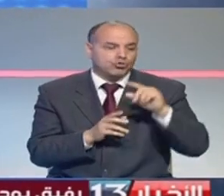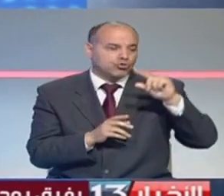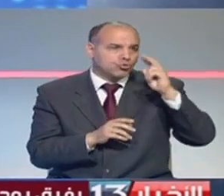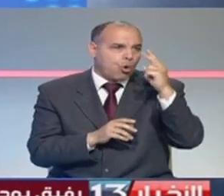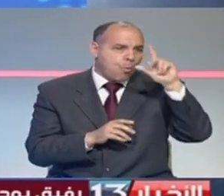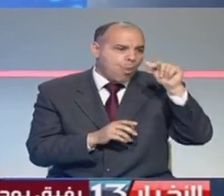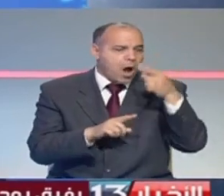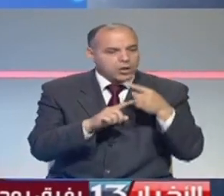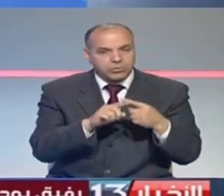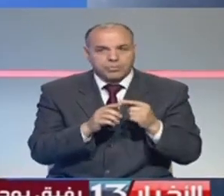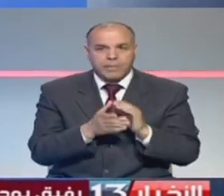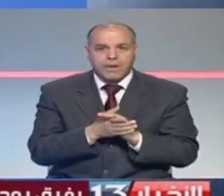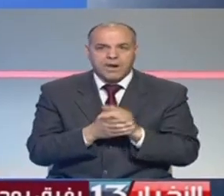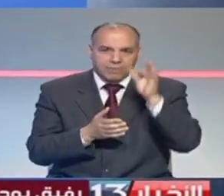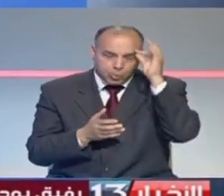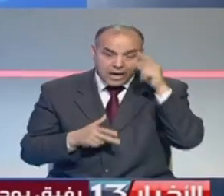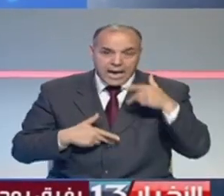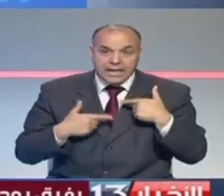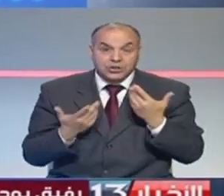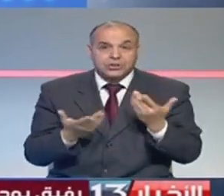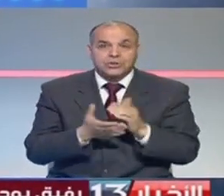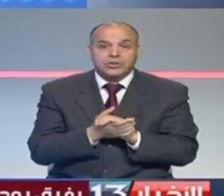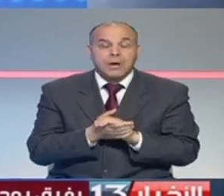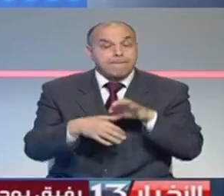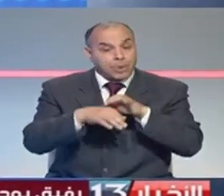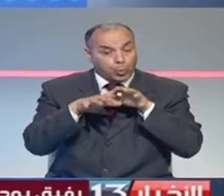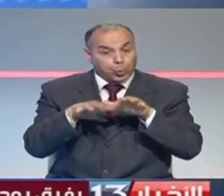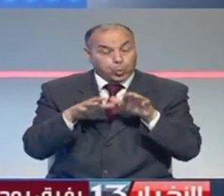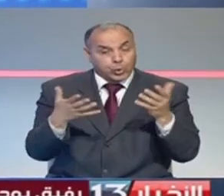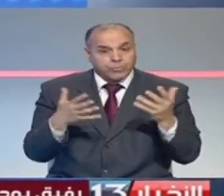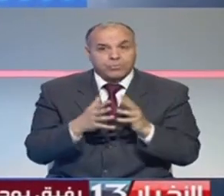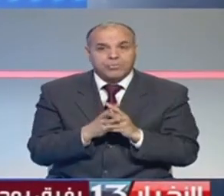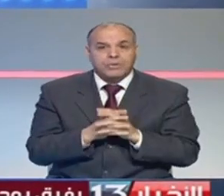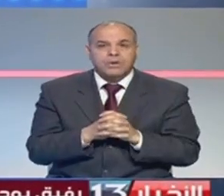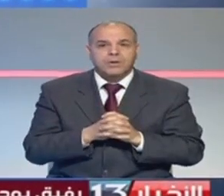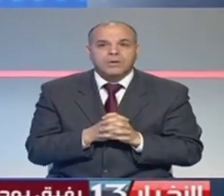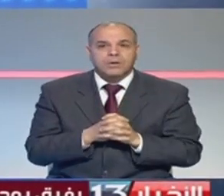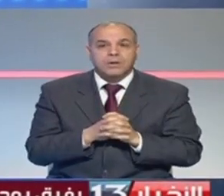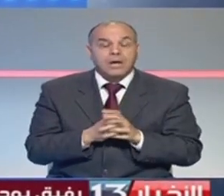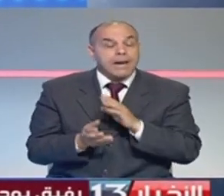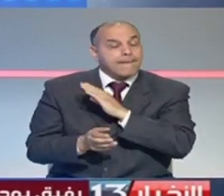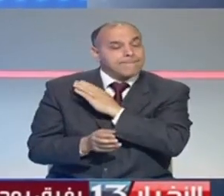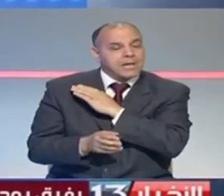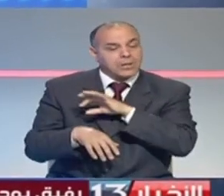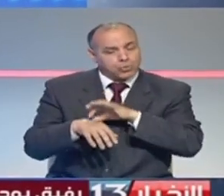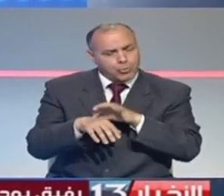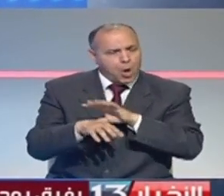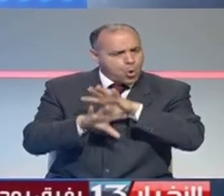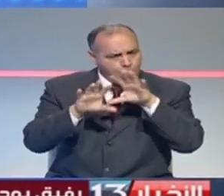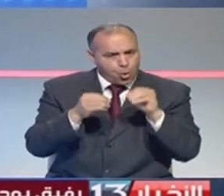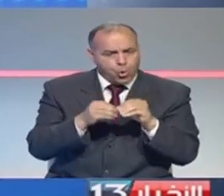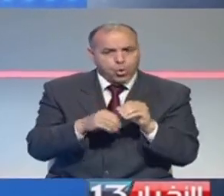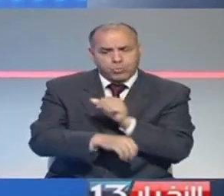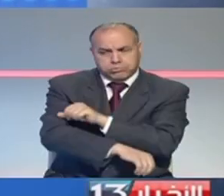شهرين ونص من اللي احنا في تونس عايشين على وقع الوباء العالمي، الإطارات الصحية من